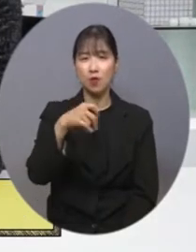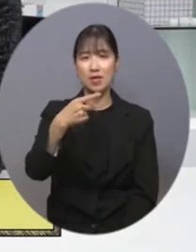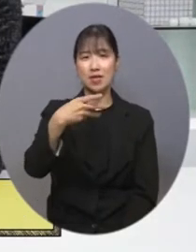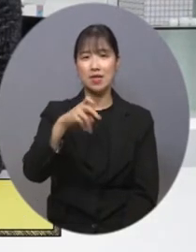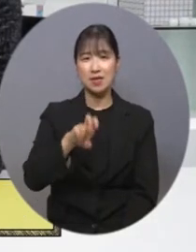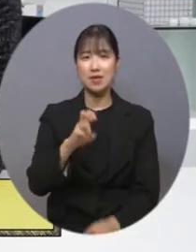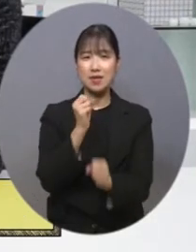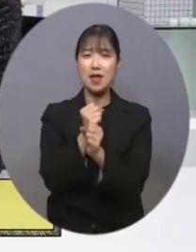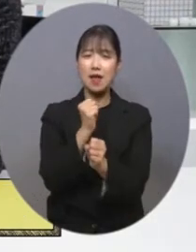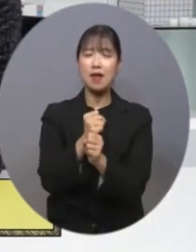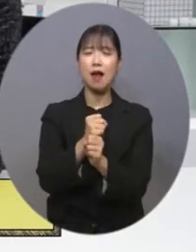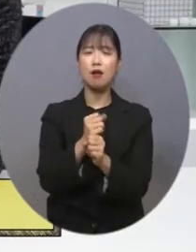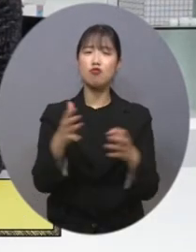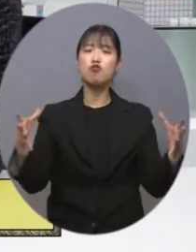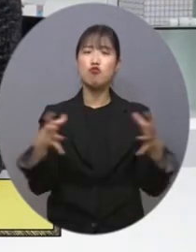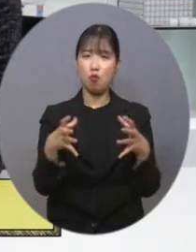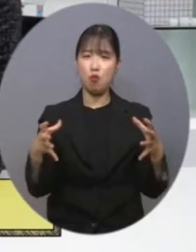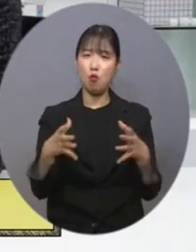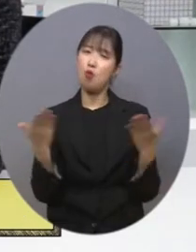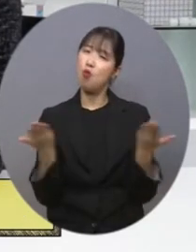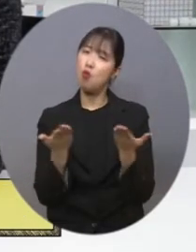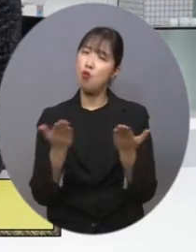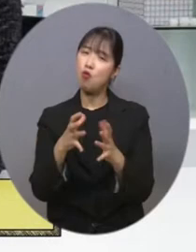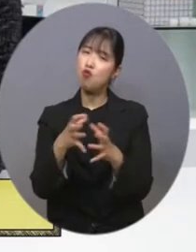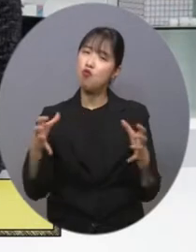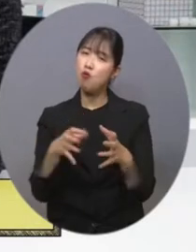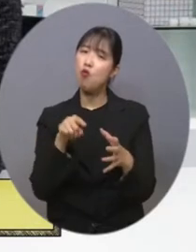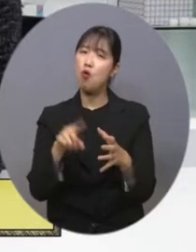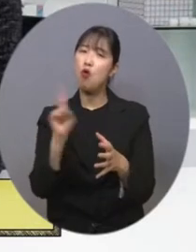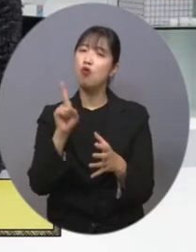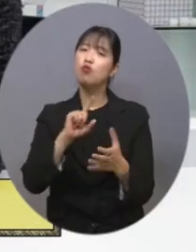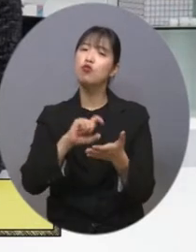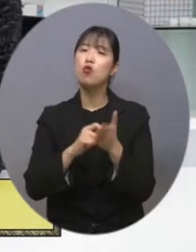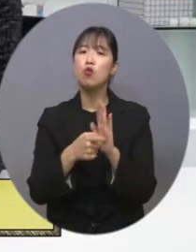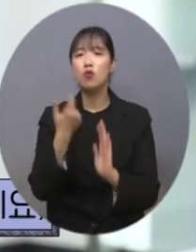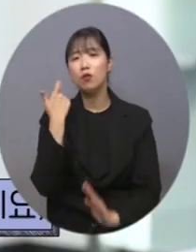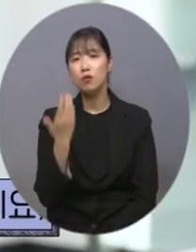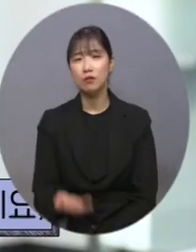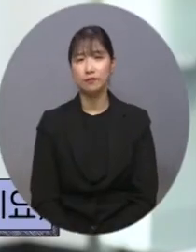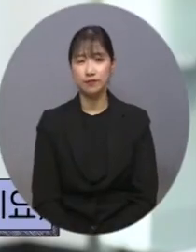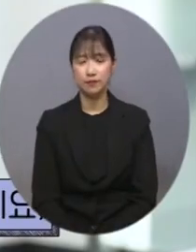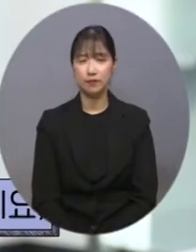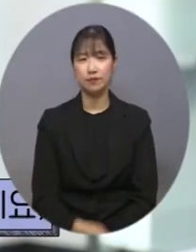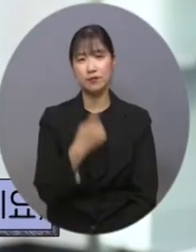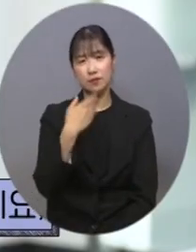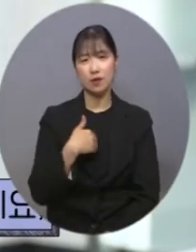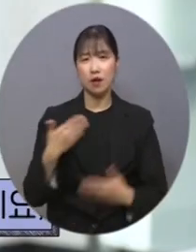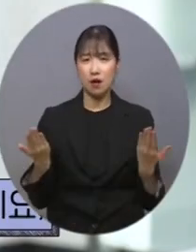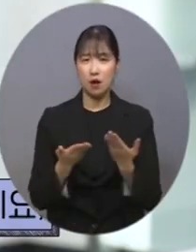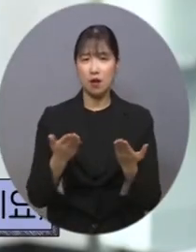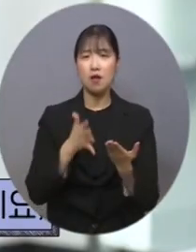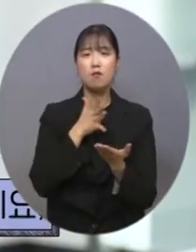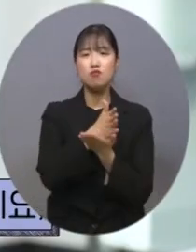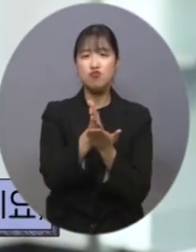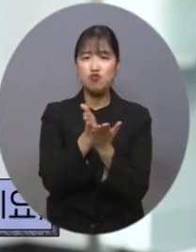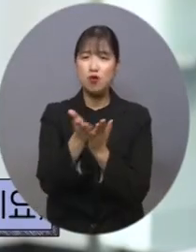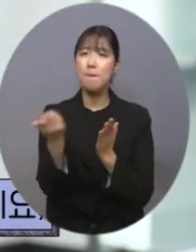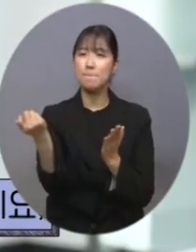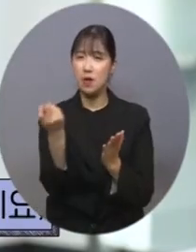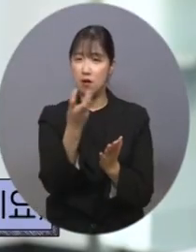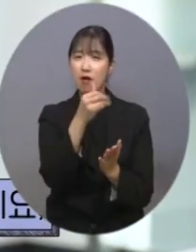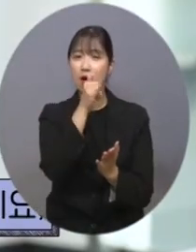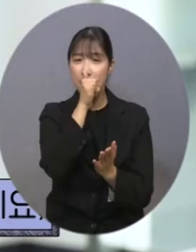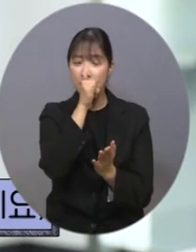이제 생산 규모나 작업 규모가 어느 정도 되는지 여쭤보겠습니다. 저희들이 하고 있는 게 이제 분야가 몇 개 분야